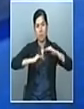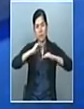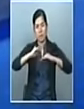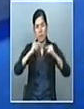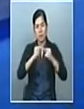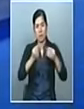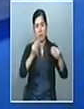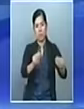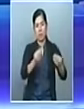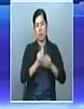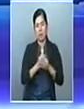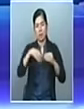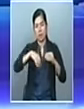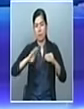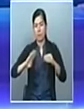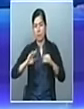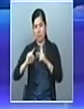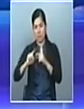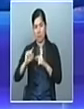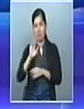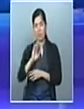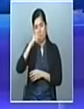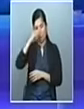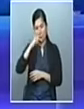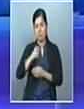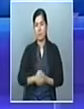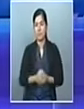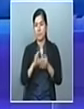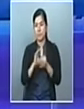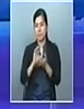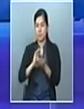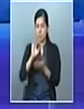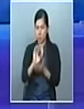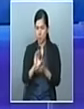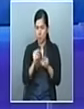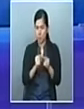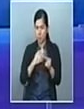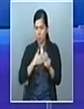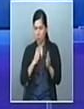โตให้กับบริษัทจดทะเบียนไทยด้วยเช่นเดียวกันค่ะ ก็เป็นหลักของการลงทุนนะคะที่นักลงทุนนั้นก็ต้องดูว่าบริษั